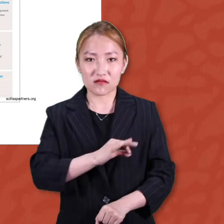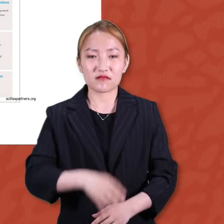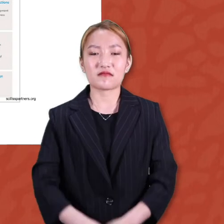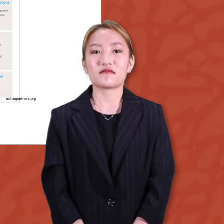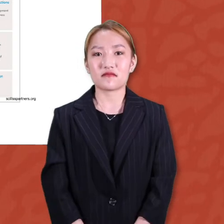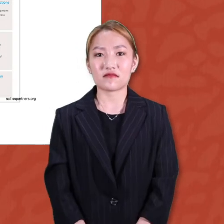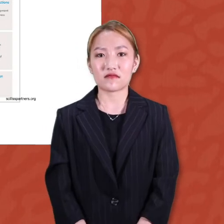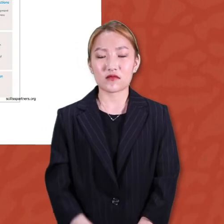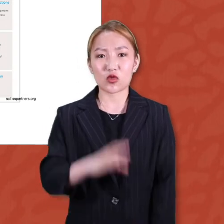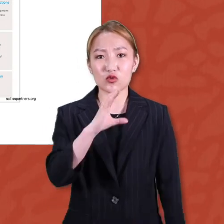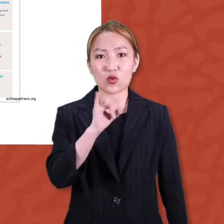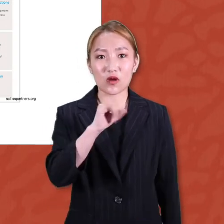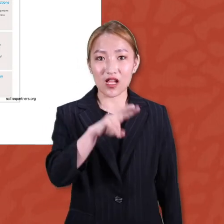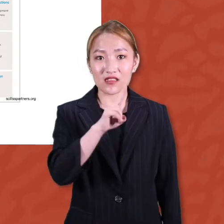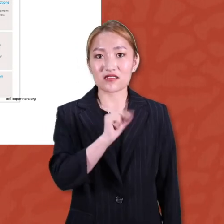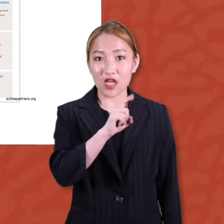Суралцахуйн түгээмэл загвар гэж юу вэ?